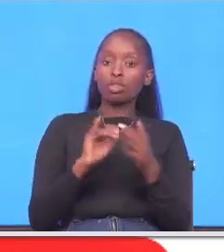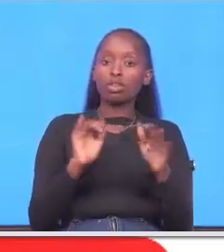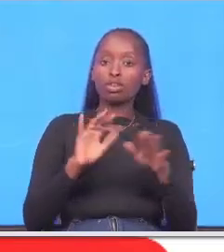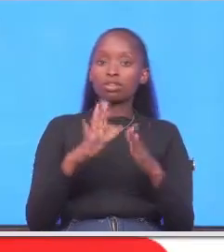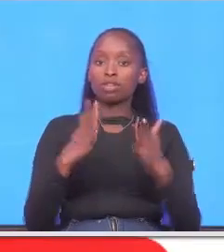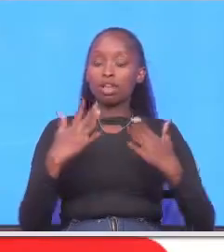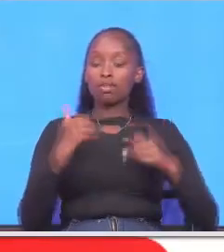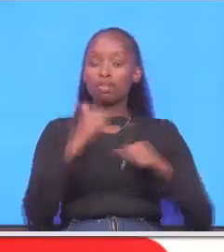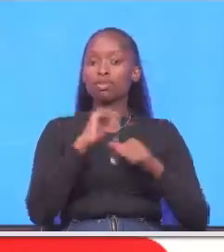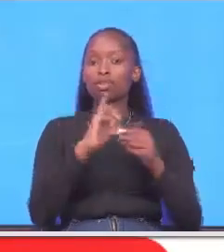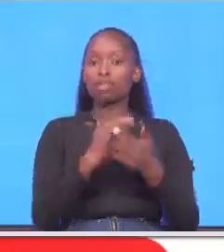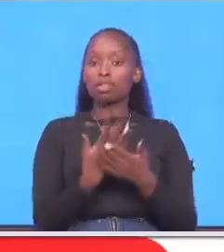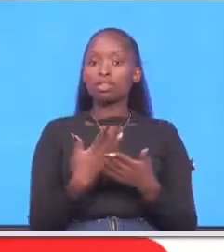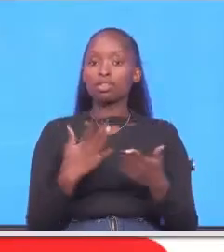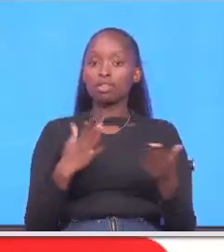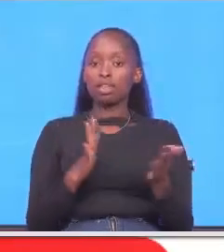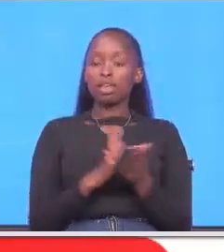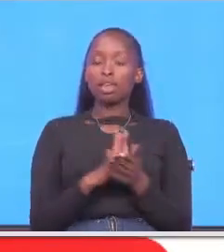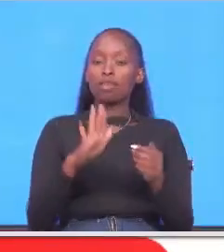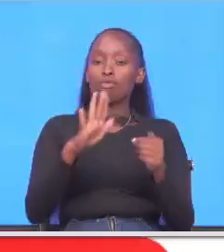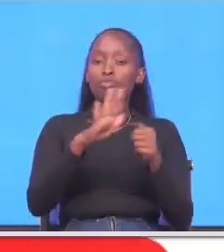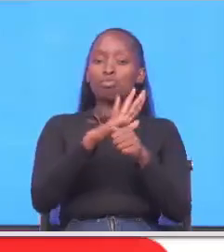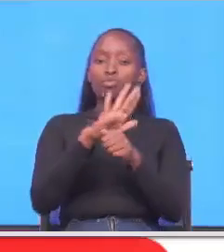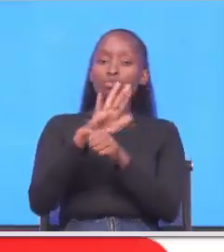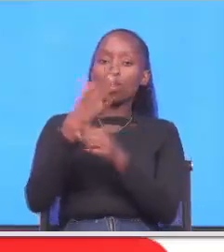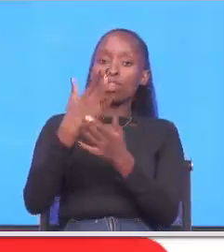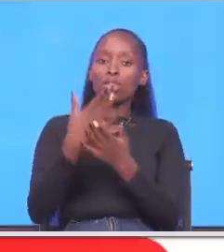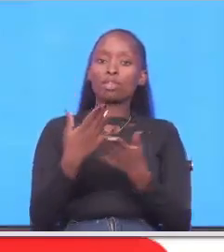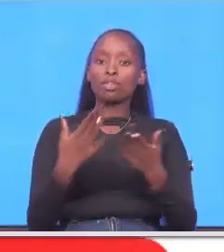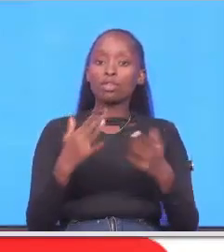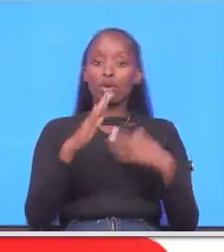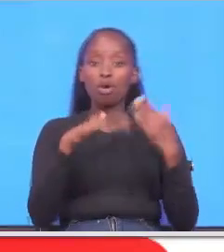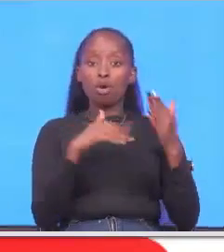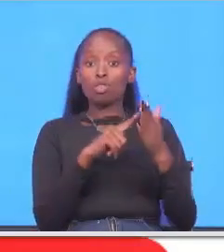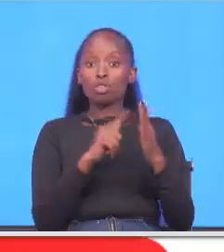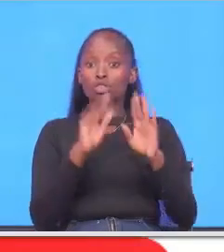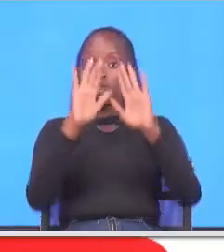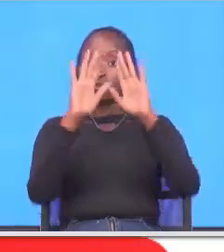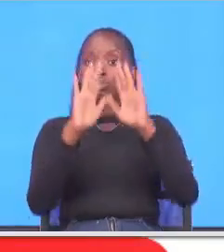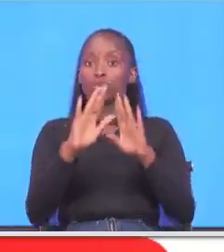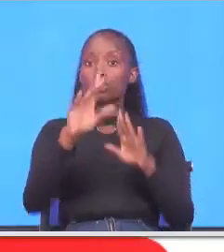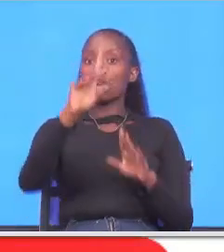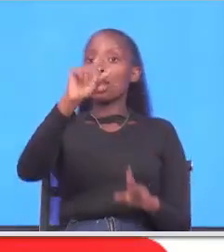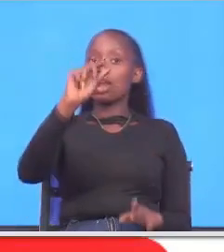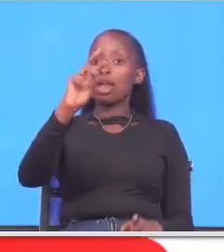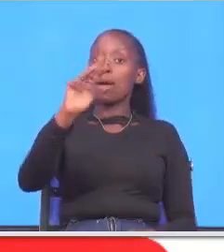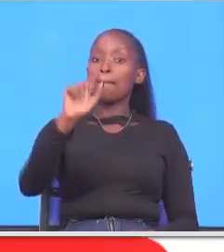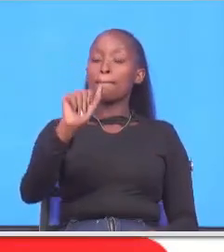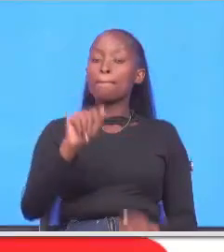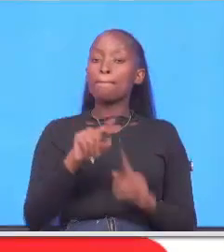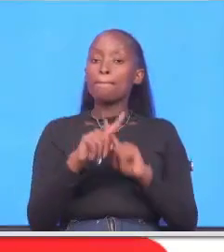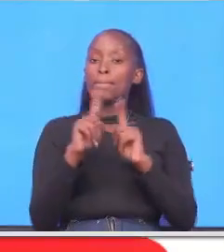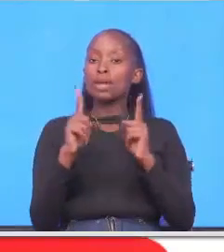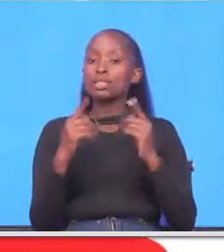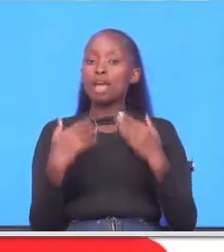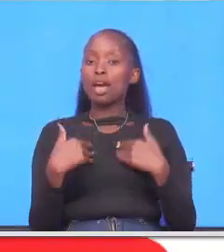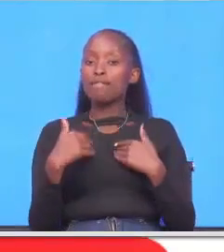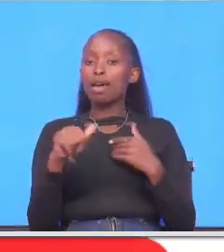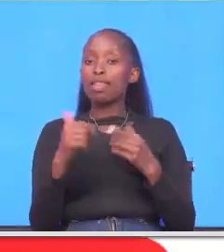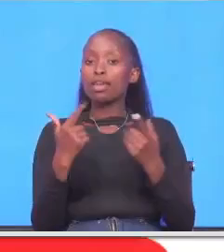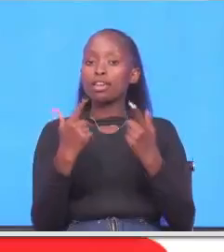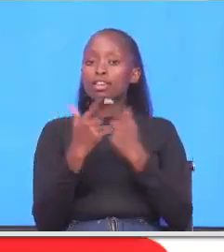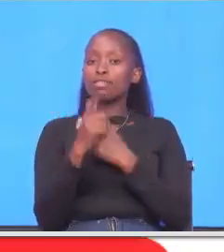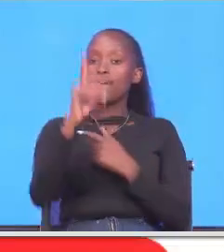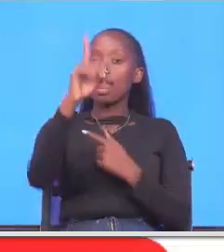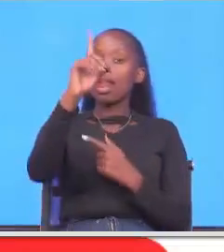na Sasumwa. All the major dams are likewise being monitored, but Kiambere Dam, which has